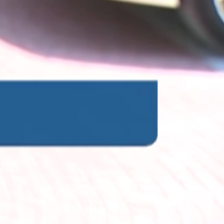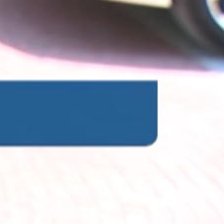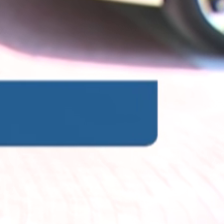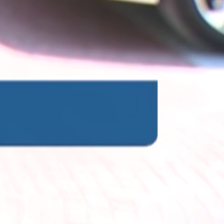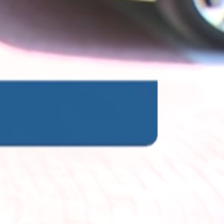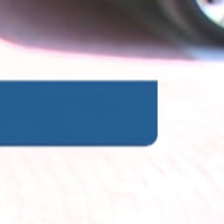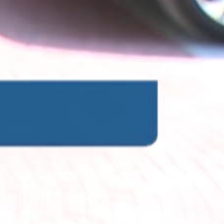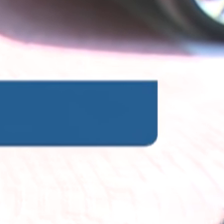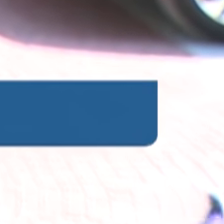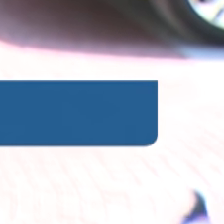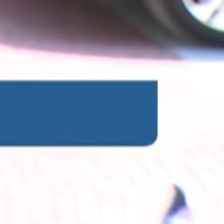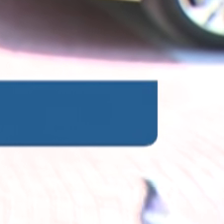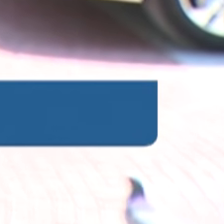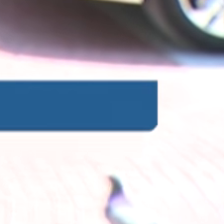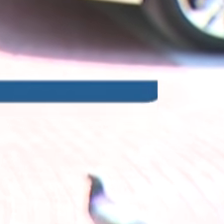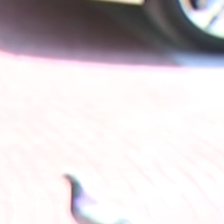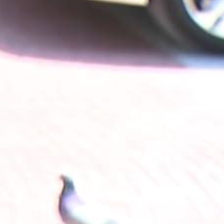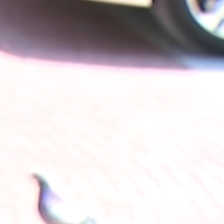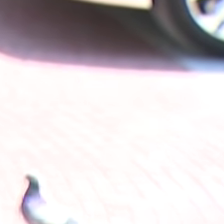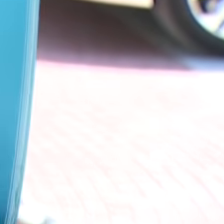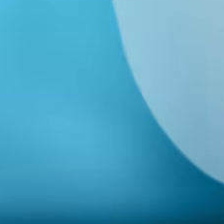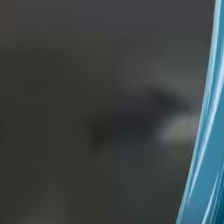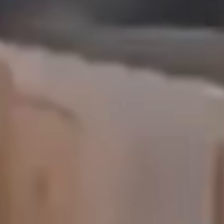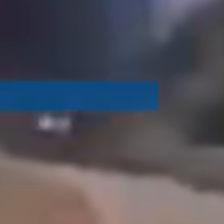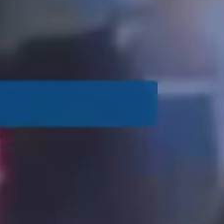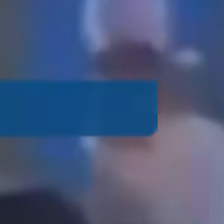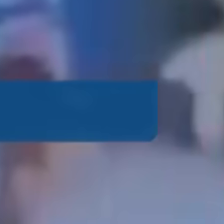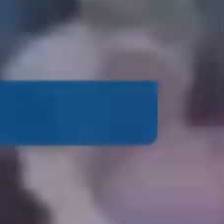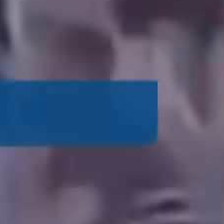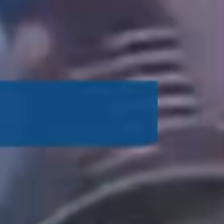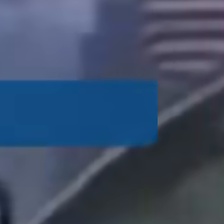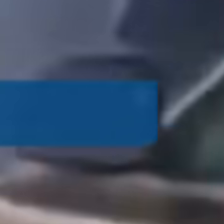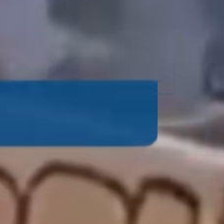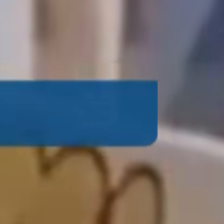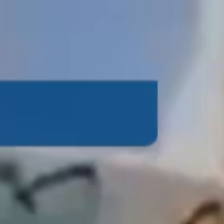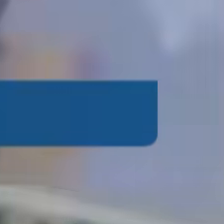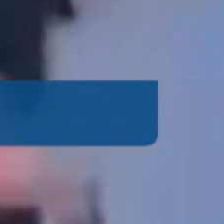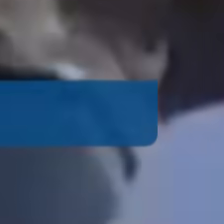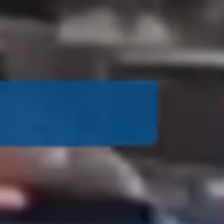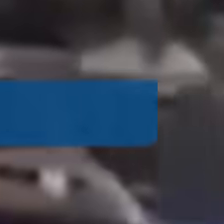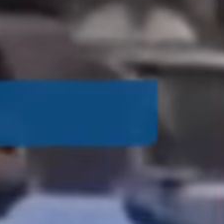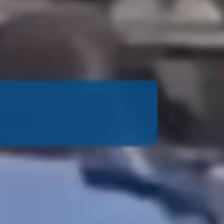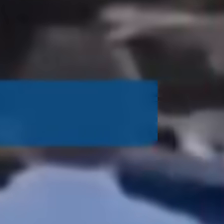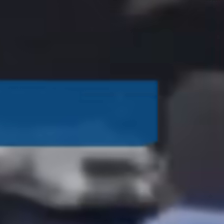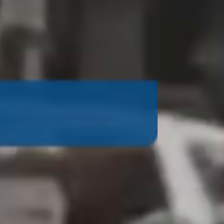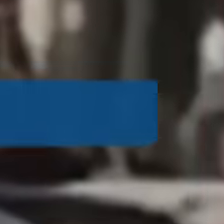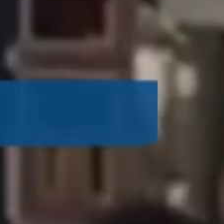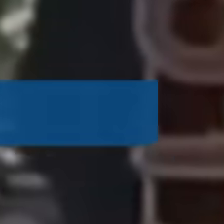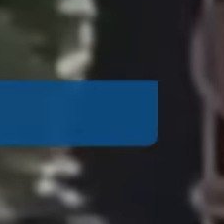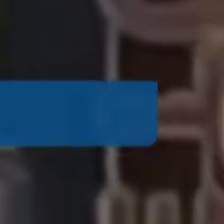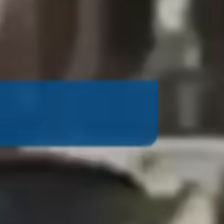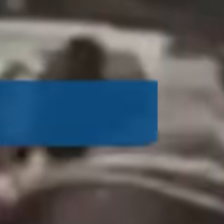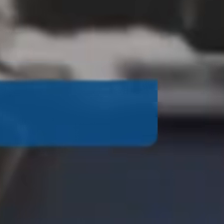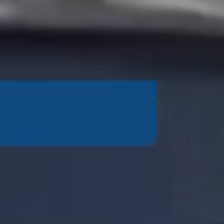и премахване на статута на служебното правителство. Транспортираха с хеликоптер у нас ранения при инцидент в Скопие фен